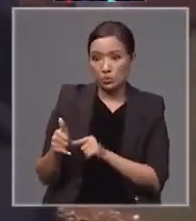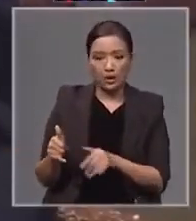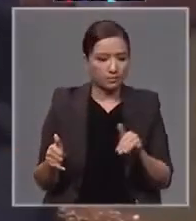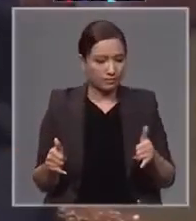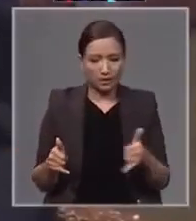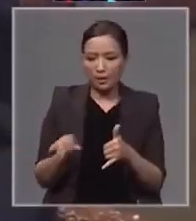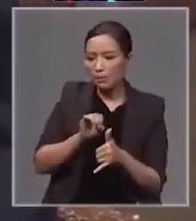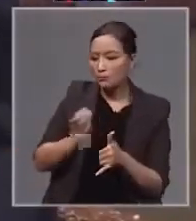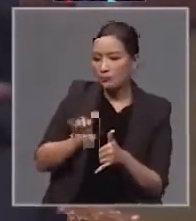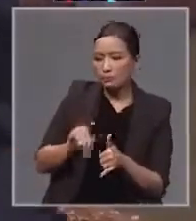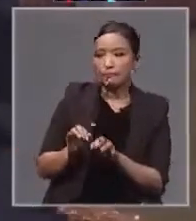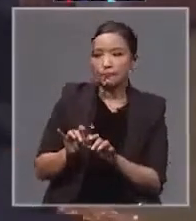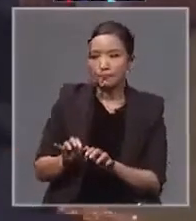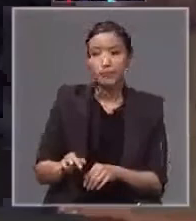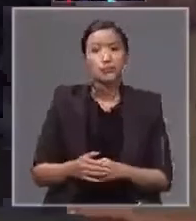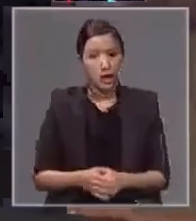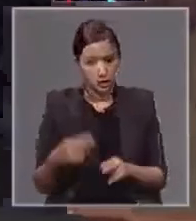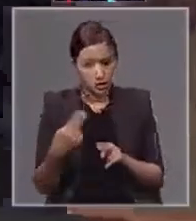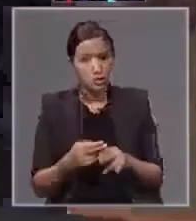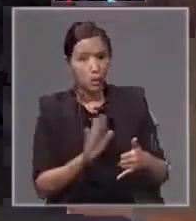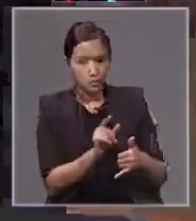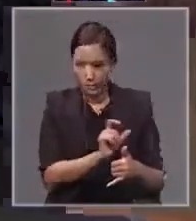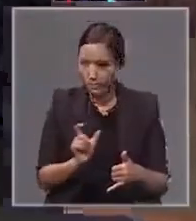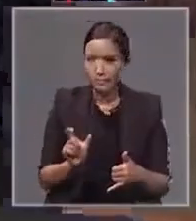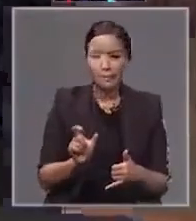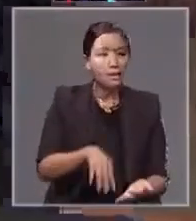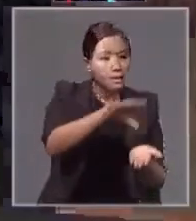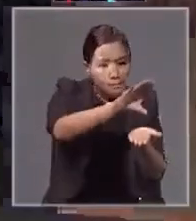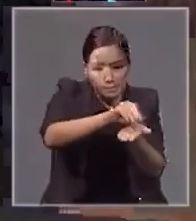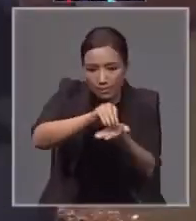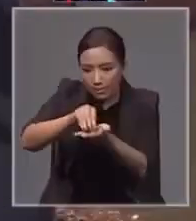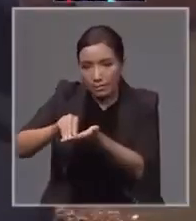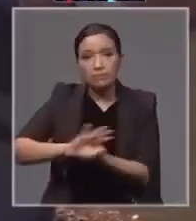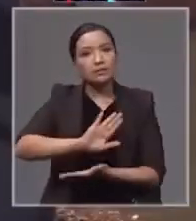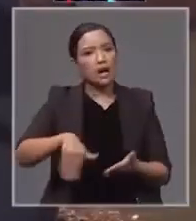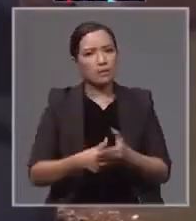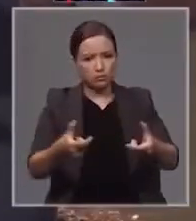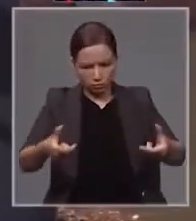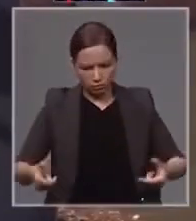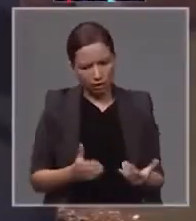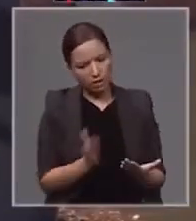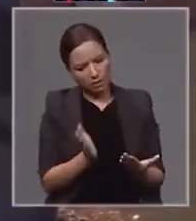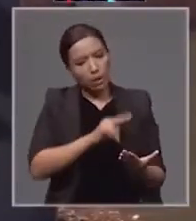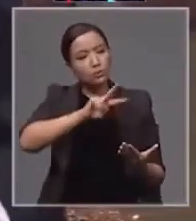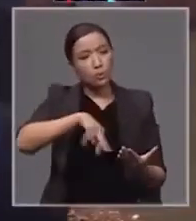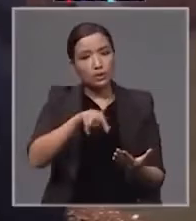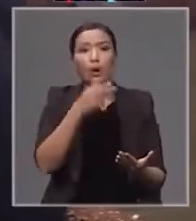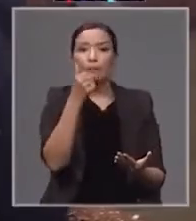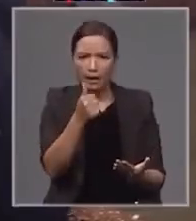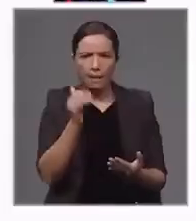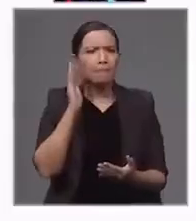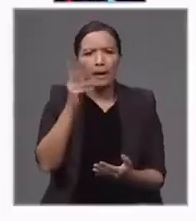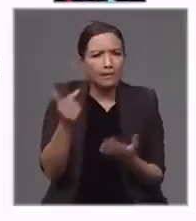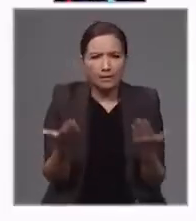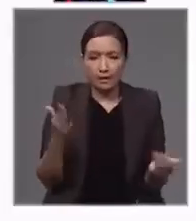พูดในเวที ต้องถูกนำมา จะถูกนำมารวบรวมหมดและบันทึกเอาไว้หมดตรวจสอบได้เมื่อไหร่ก็ได้นะครับในส่วนวิชาการ